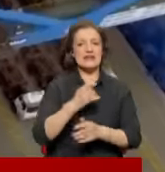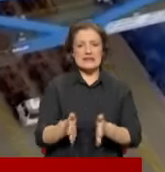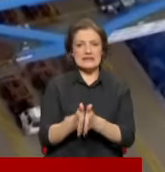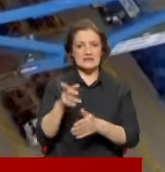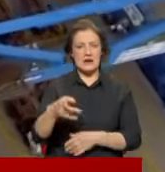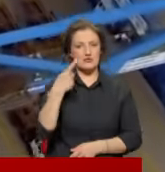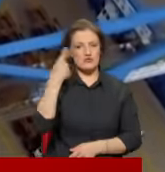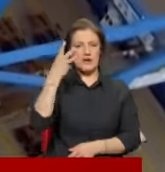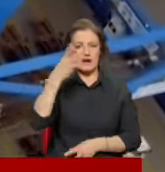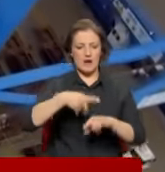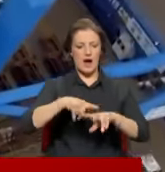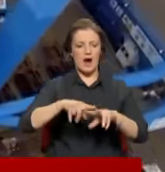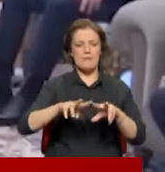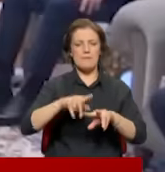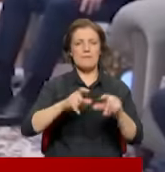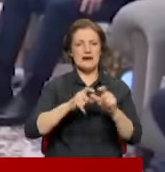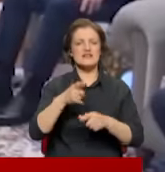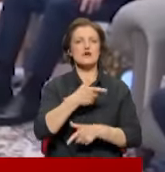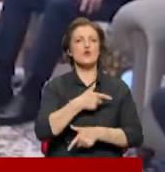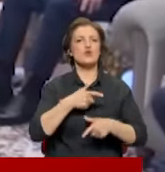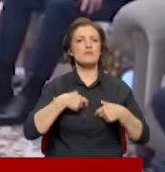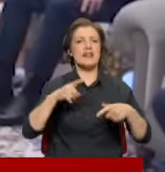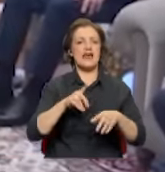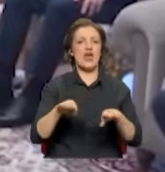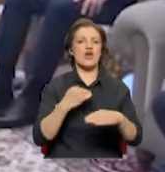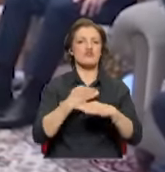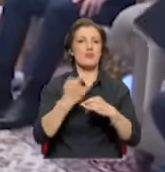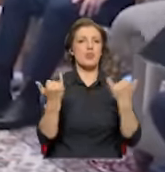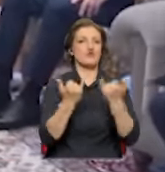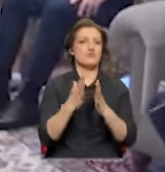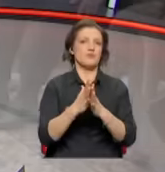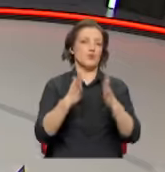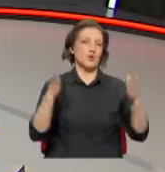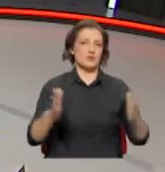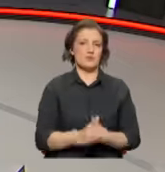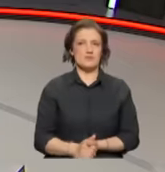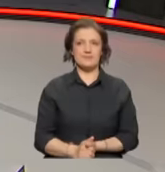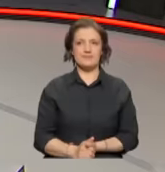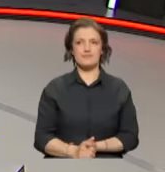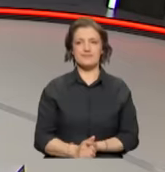yanında Erdoğan'ın Hamas'ı Kuvayi Milliye ile eşitlemesi. Tartışma büyüyor.